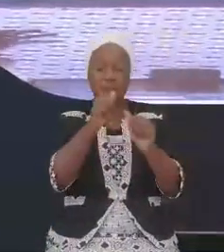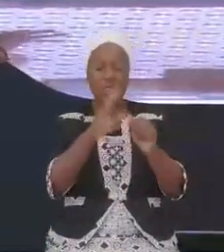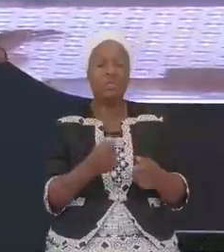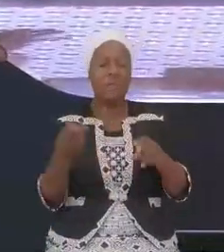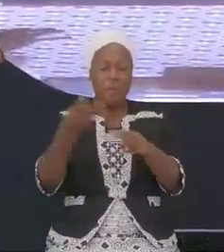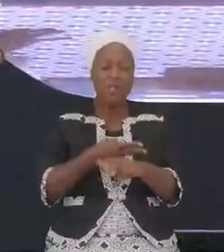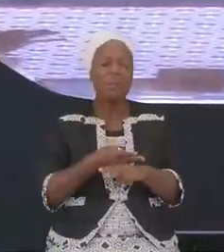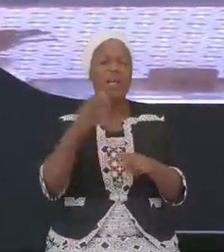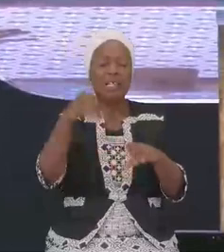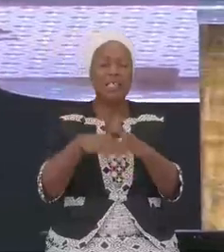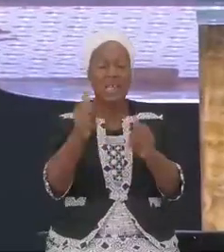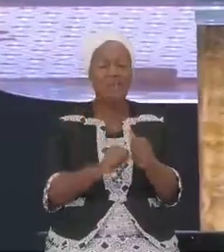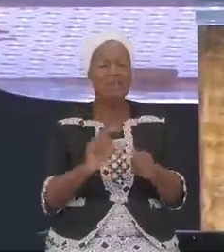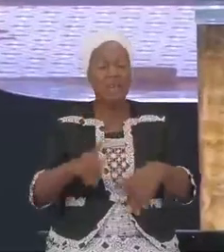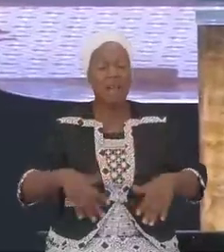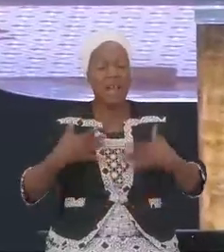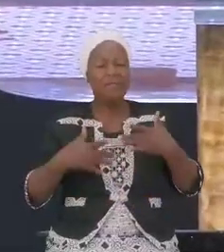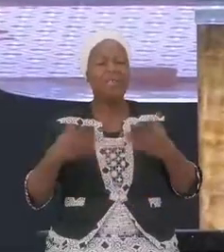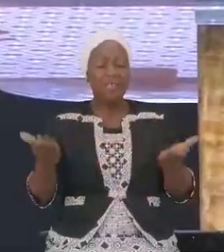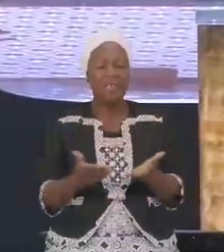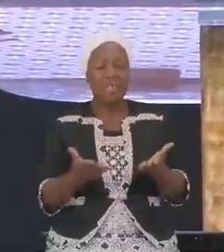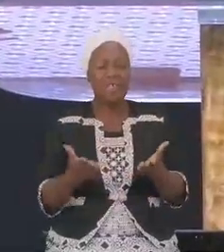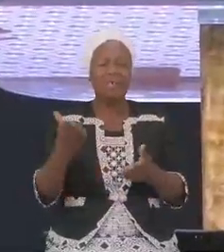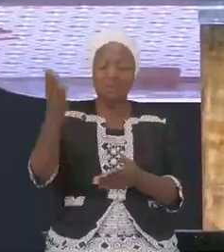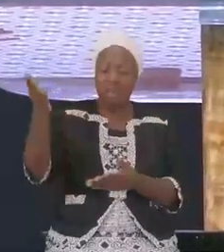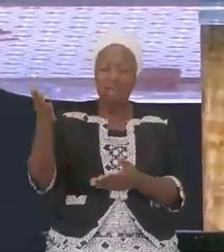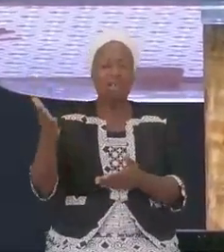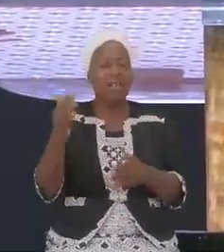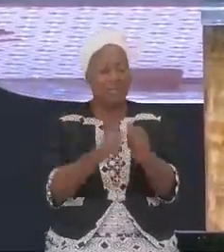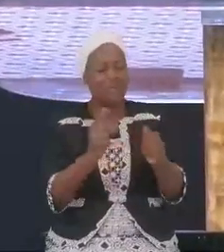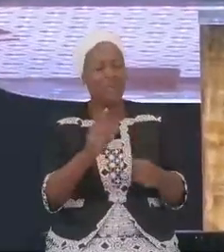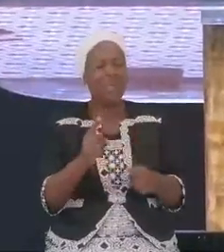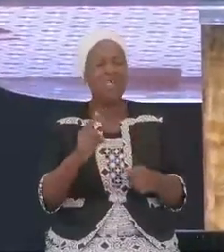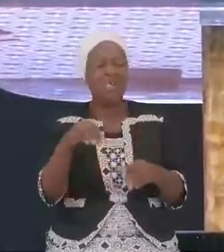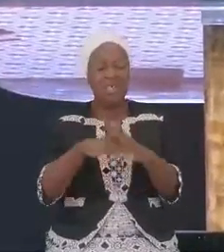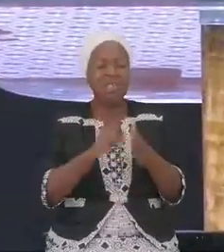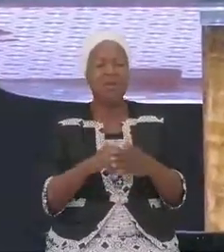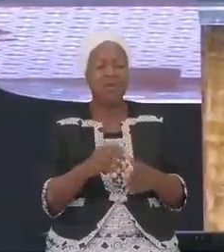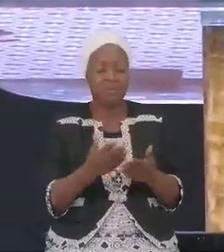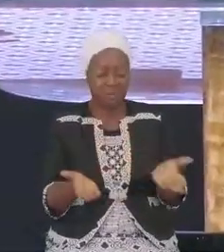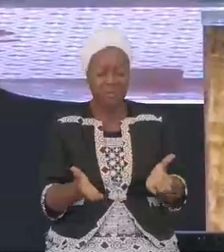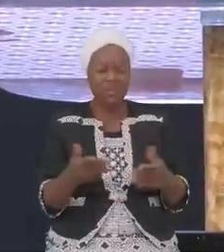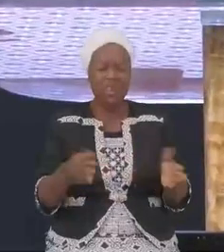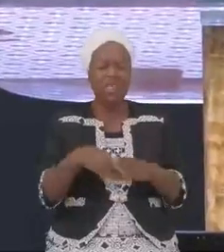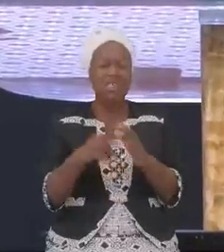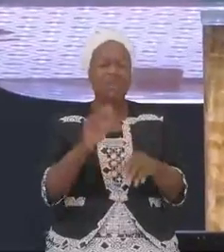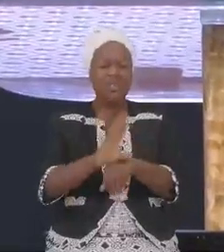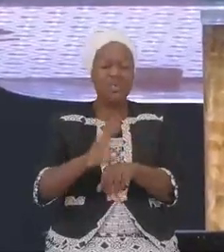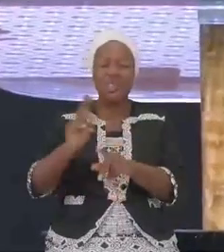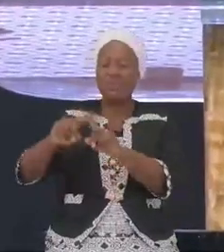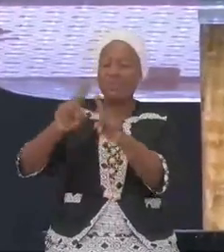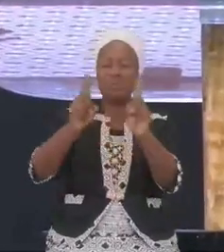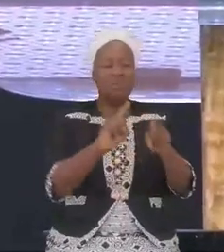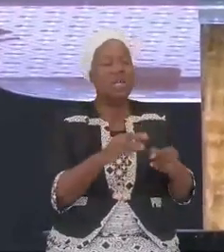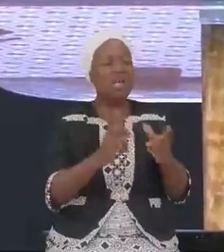se multiplie dans chaque vie ici, là-bas et partout dans nos assemblées, sur la planète, en